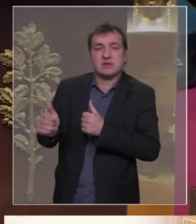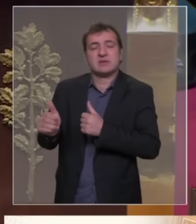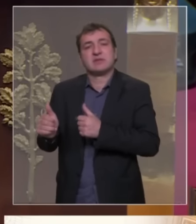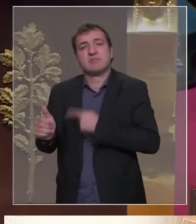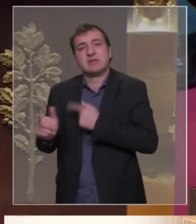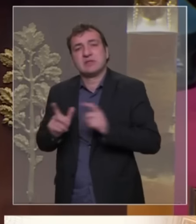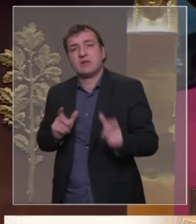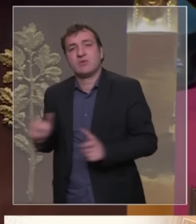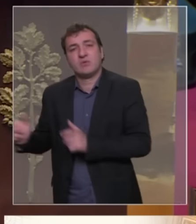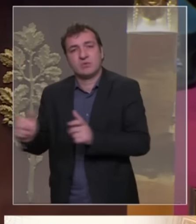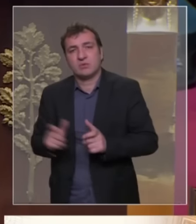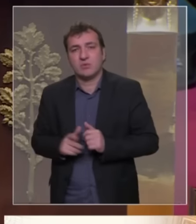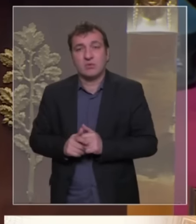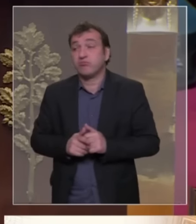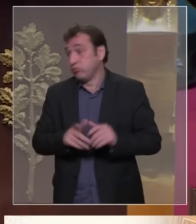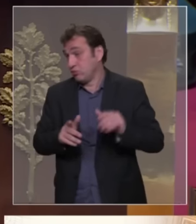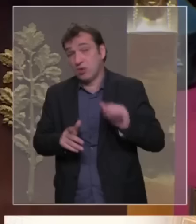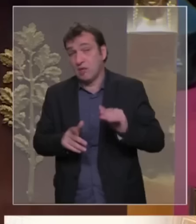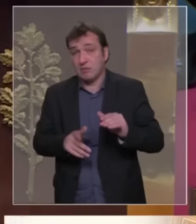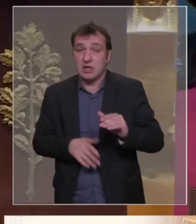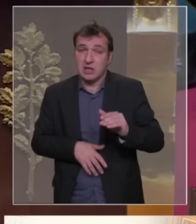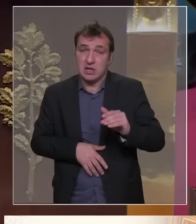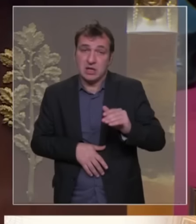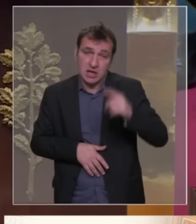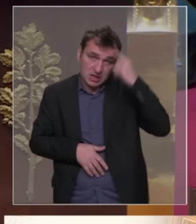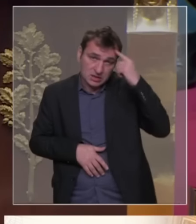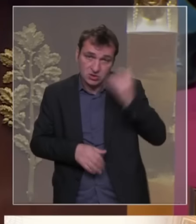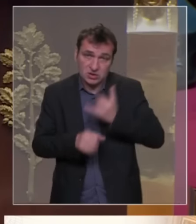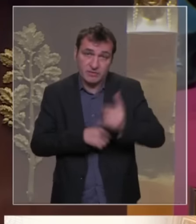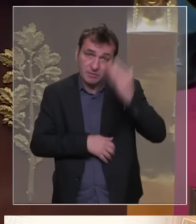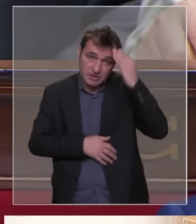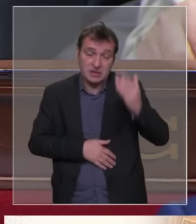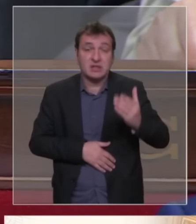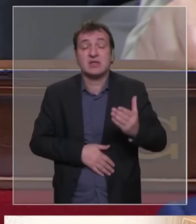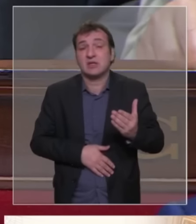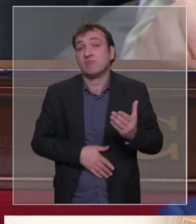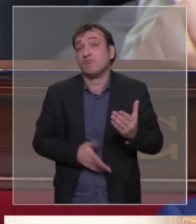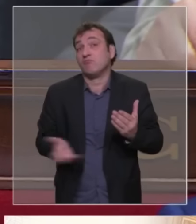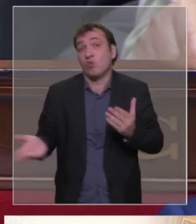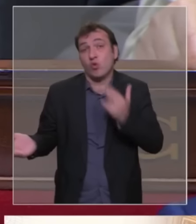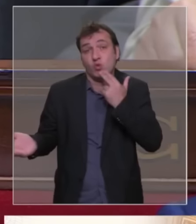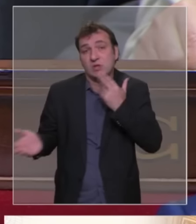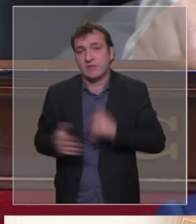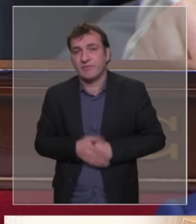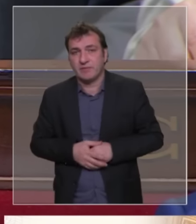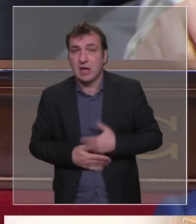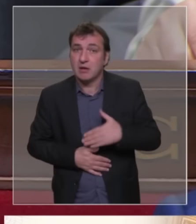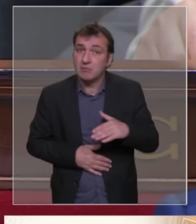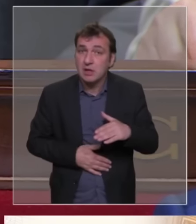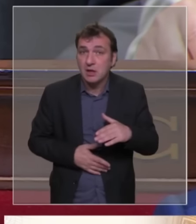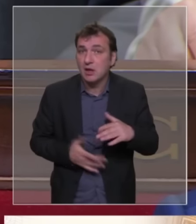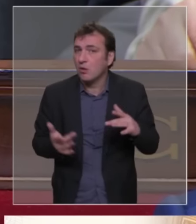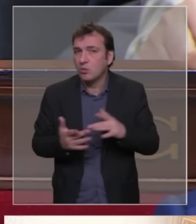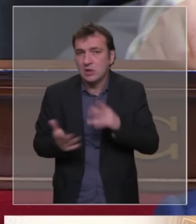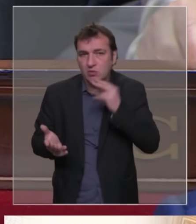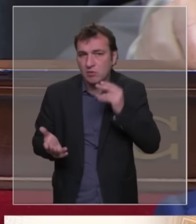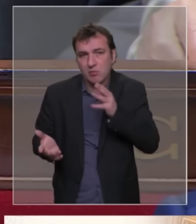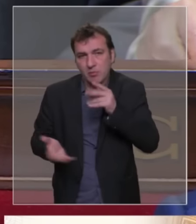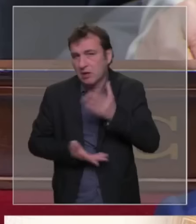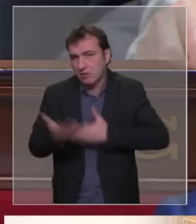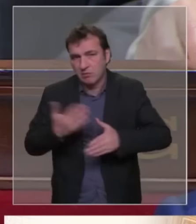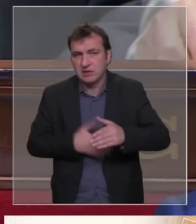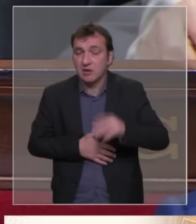artificielle lorsque c'est utile. Et puisque rien ne remplace le contact humain, pourquoi là aussi, là encore, ne pas s'appuyer